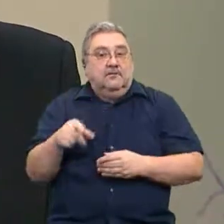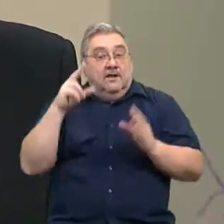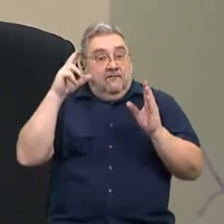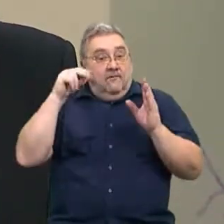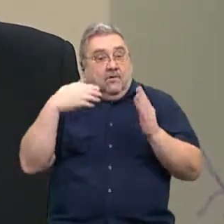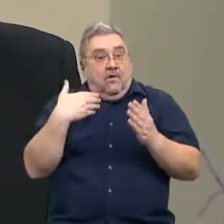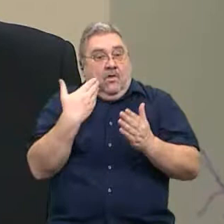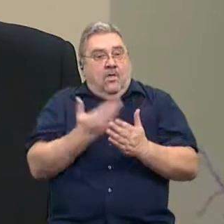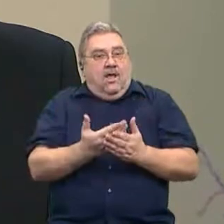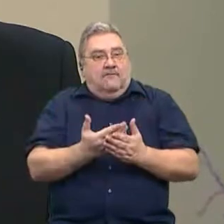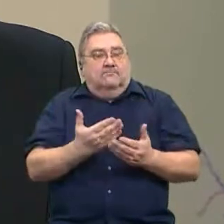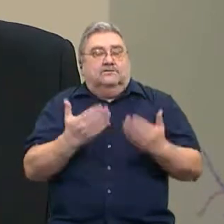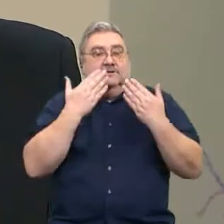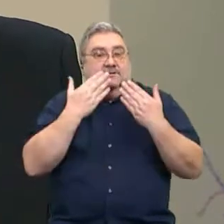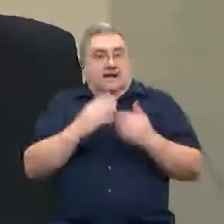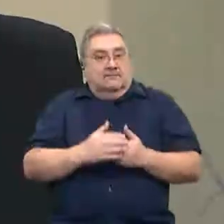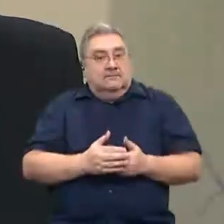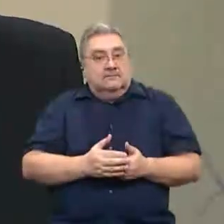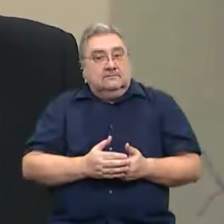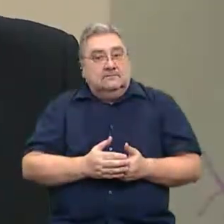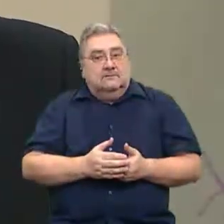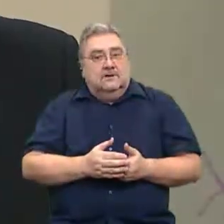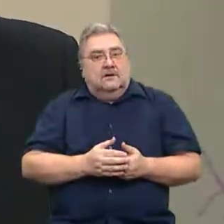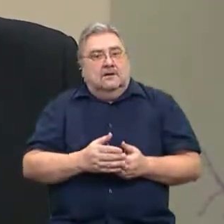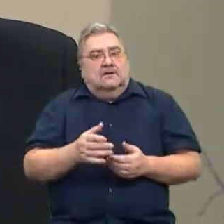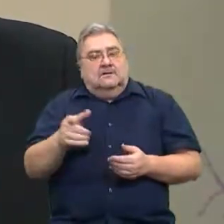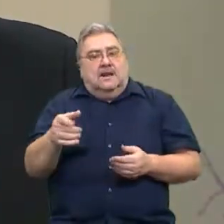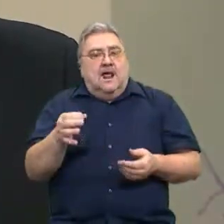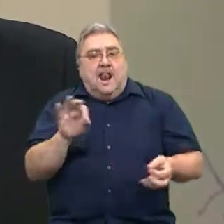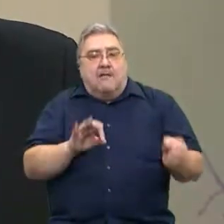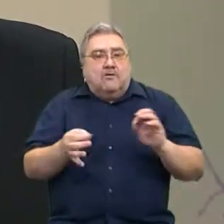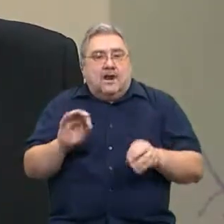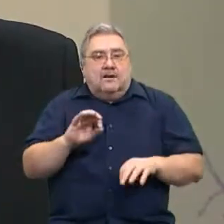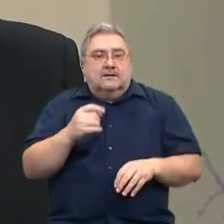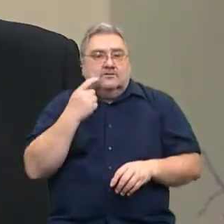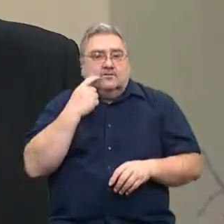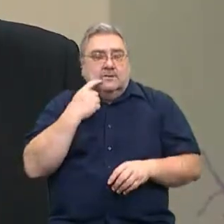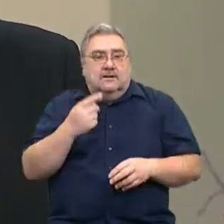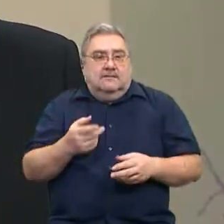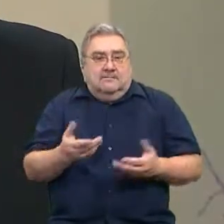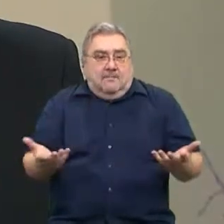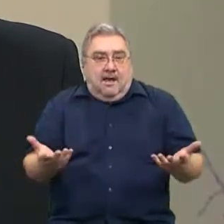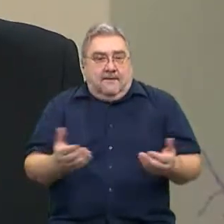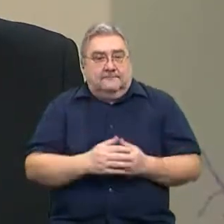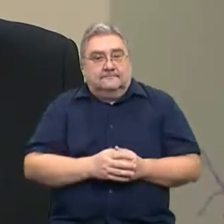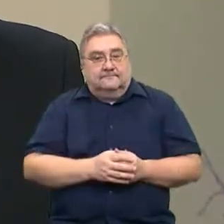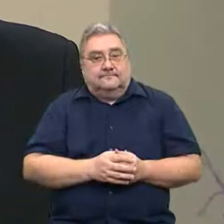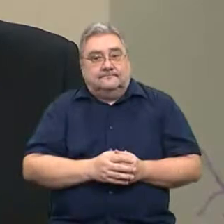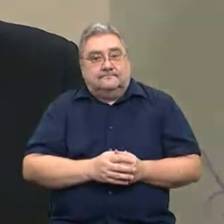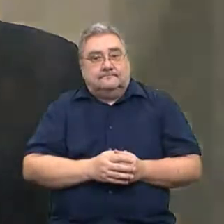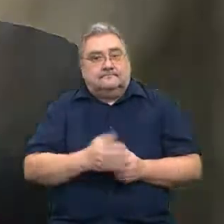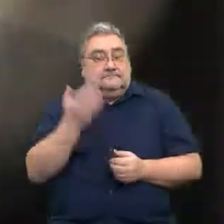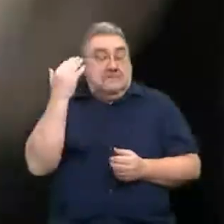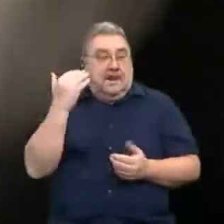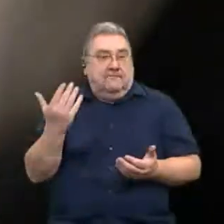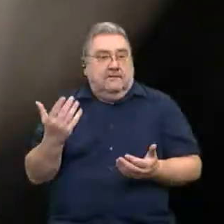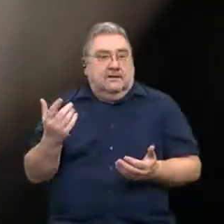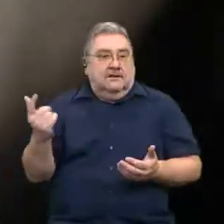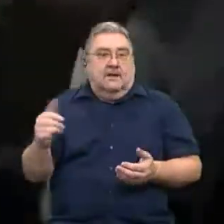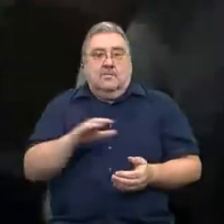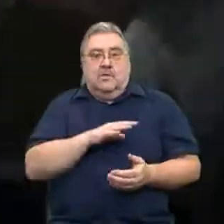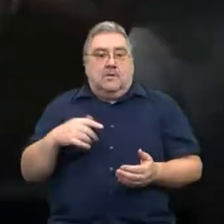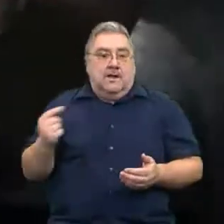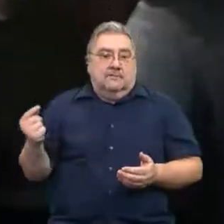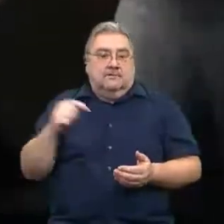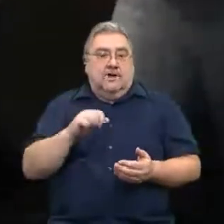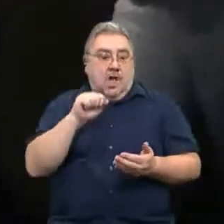dává bazální představu, kterou ten laborant nikdy v té laboratoři neměl, protože tam docházely běžně